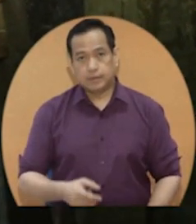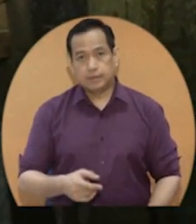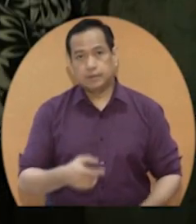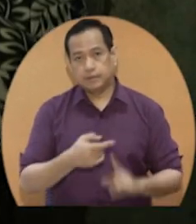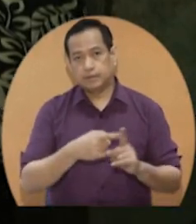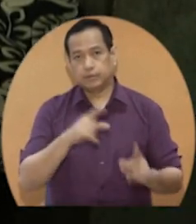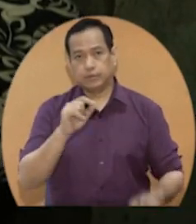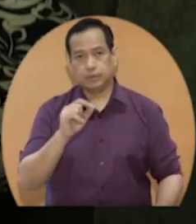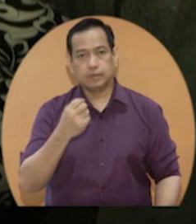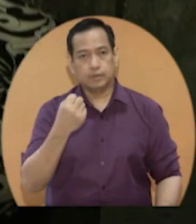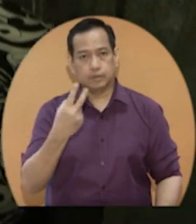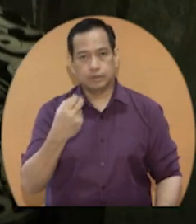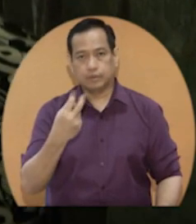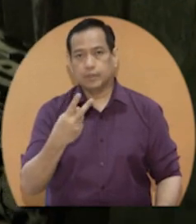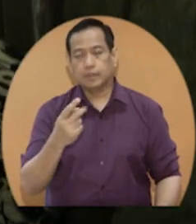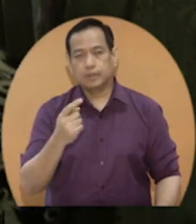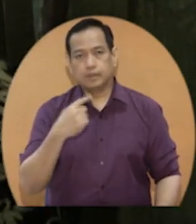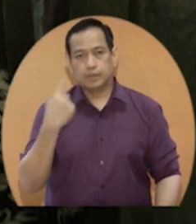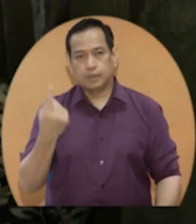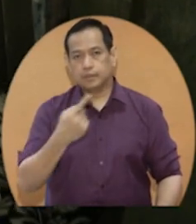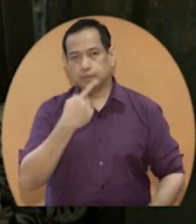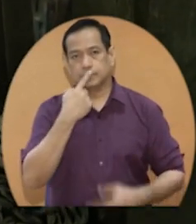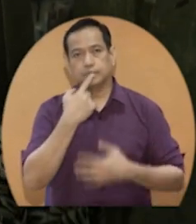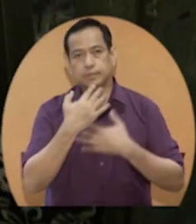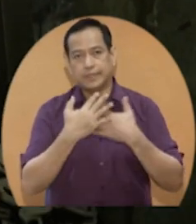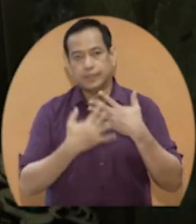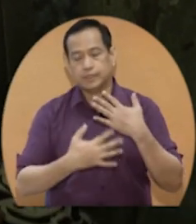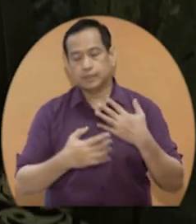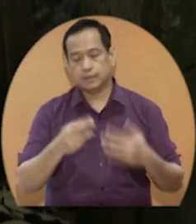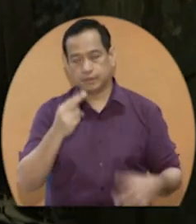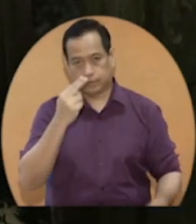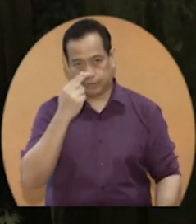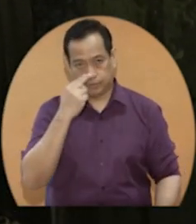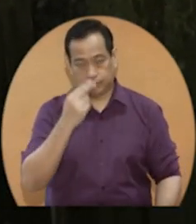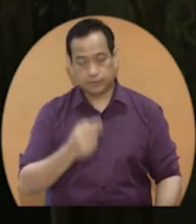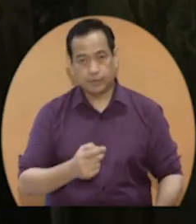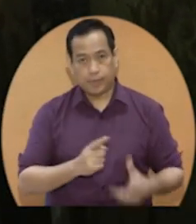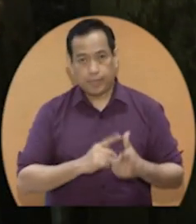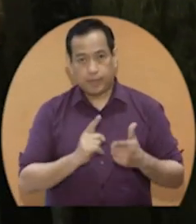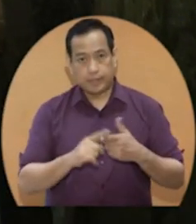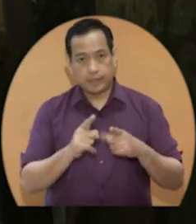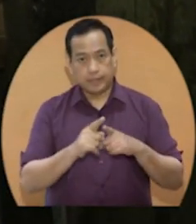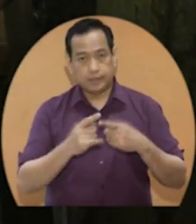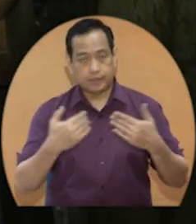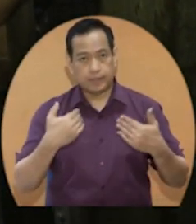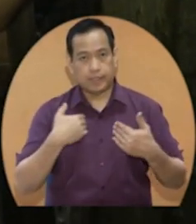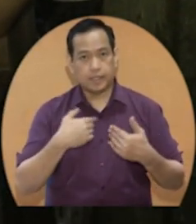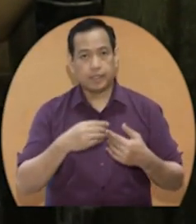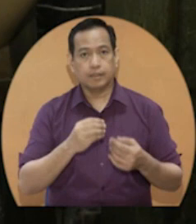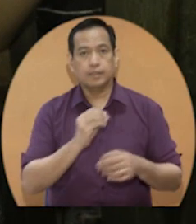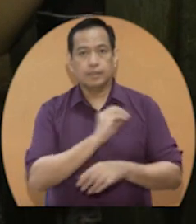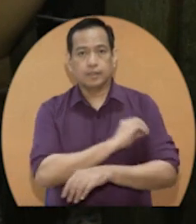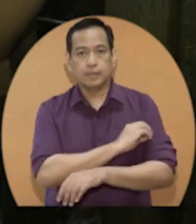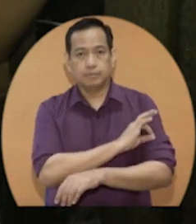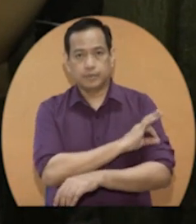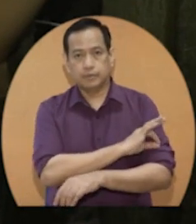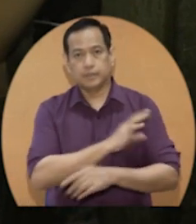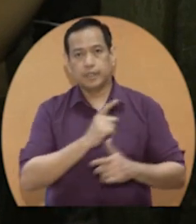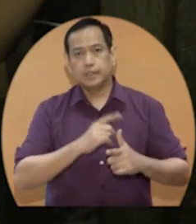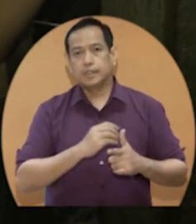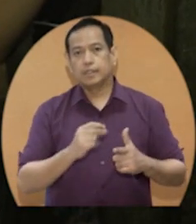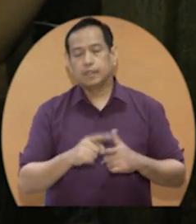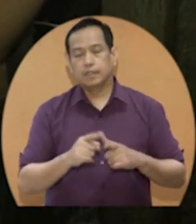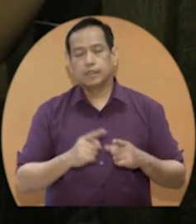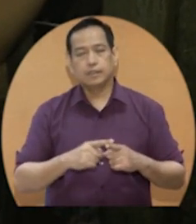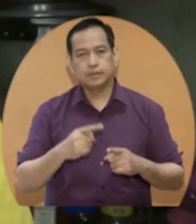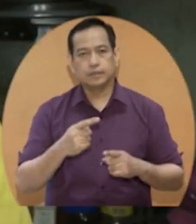Mula 2012, madalas ang kanyang pagdurugo sa kanyang ilong. Nagkaroon din siya ng mga pasa-pasa at